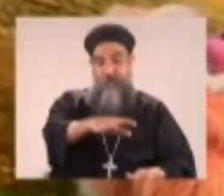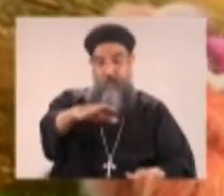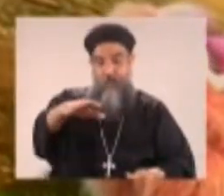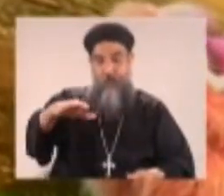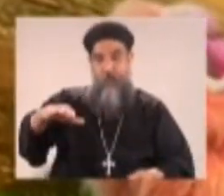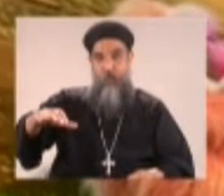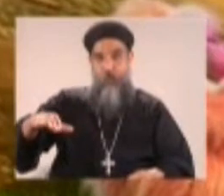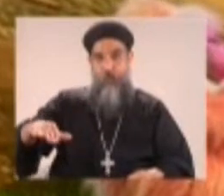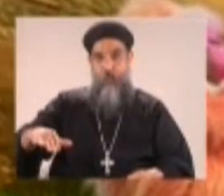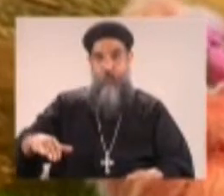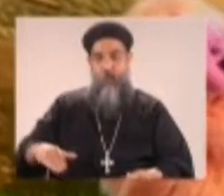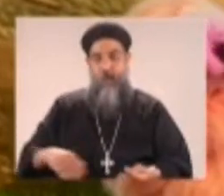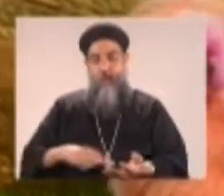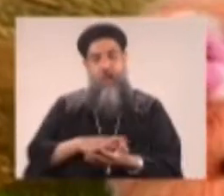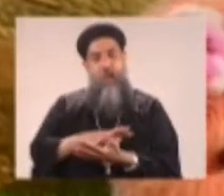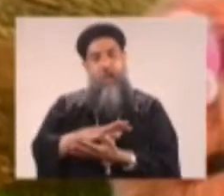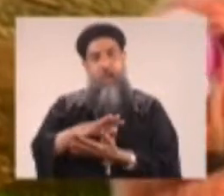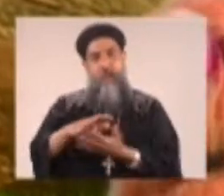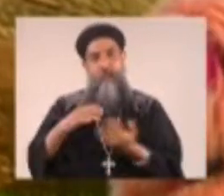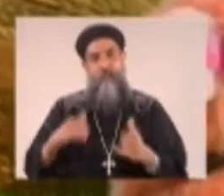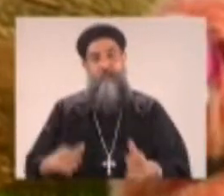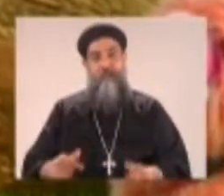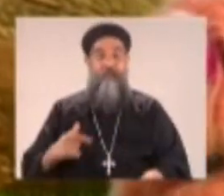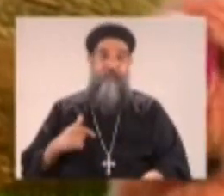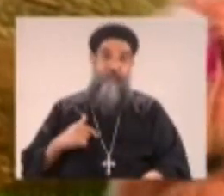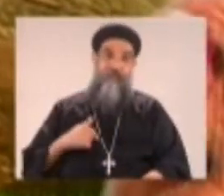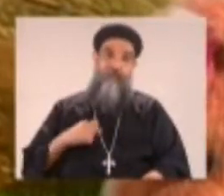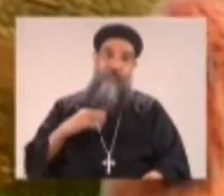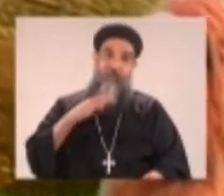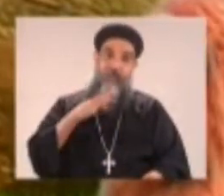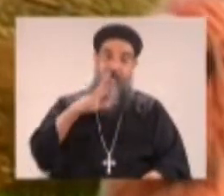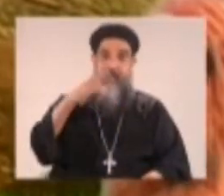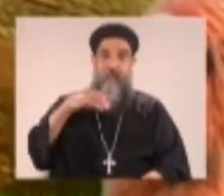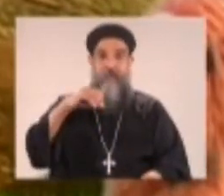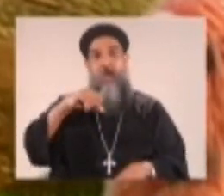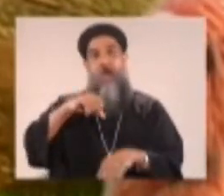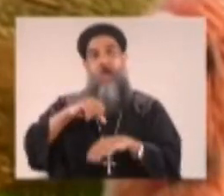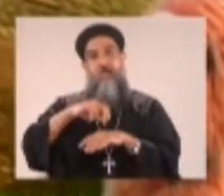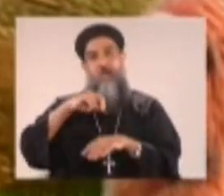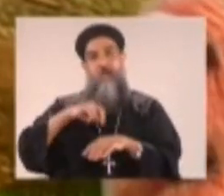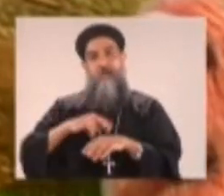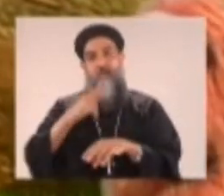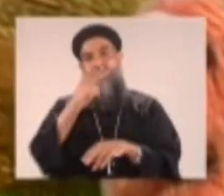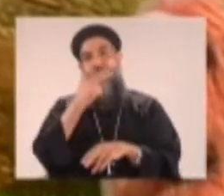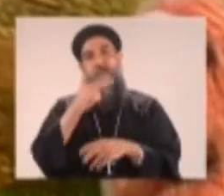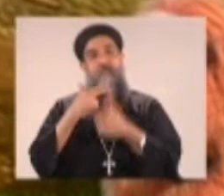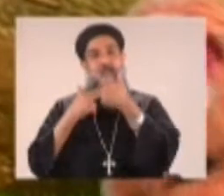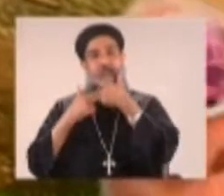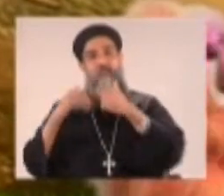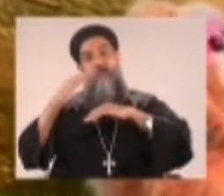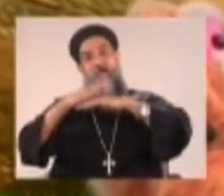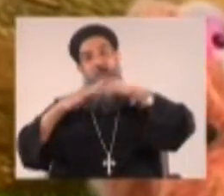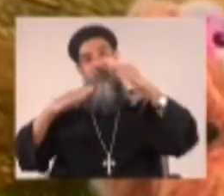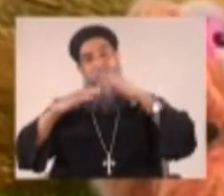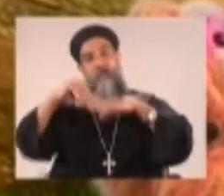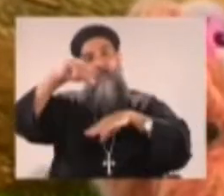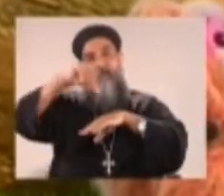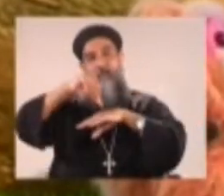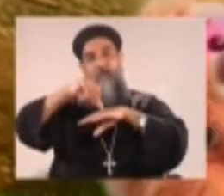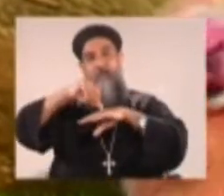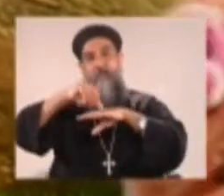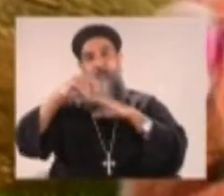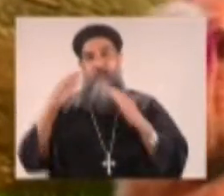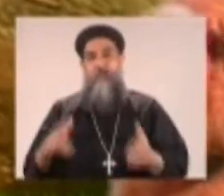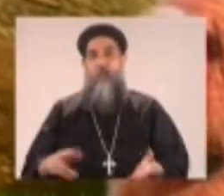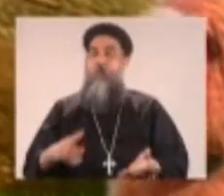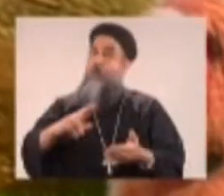كنت هتوقعينا في مشكلة، مشكلة كبيرة، مشكلة كبيرة قوي قوي. ما فكرتيش ايه اللي كان ممكن يجرالنا؟